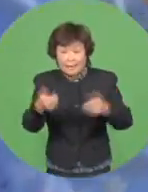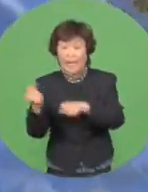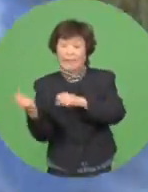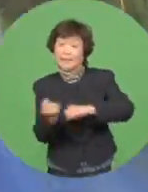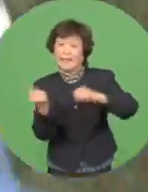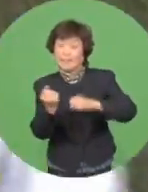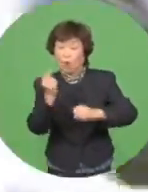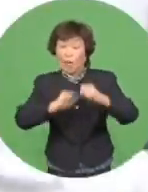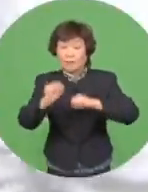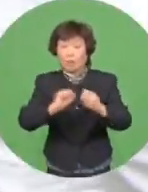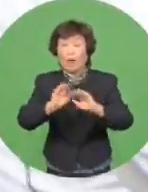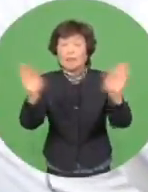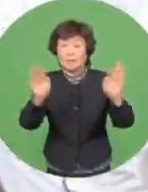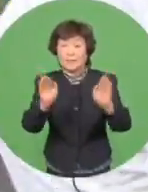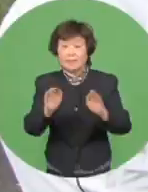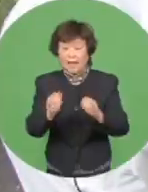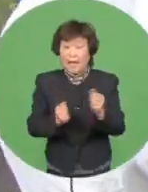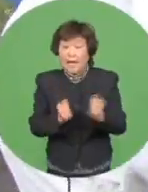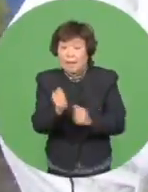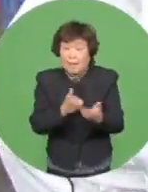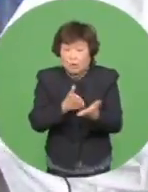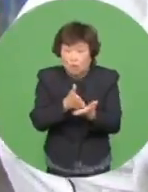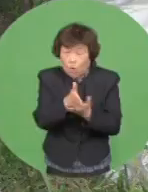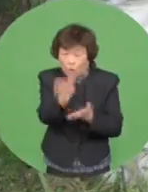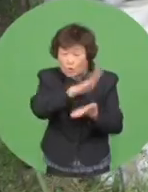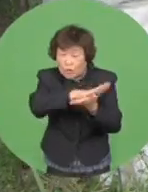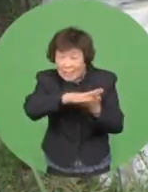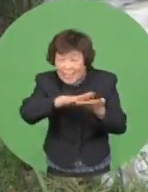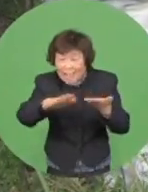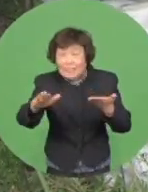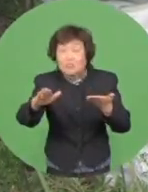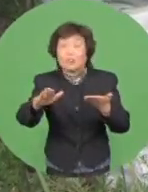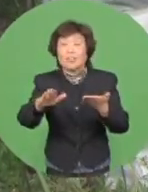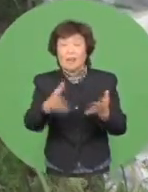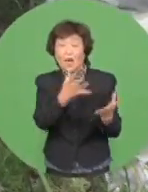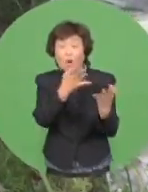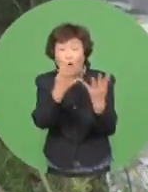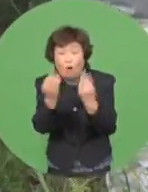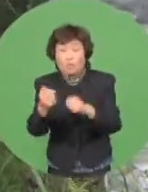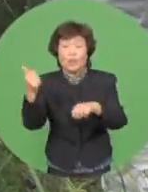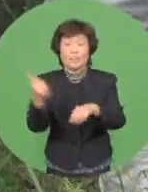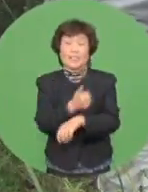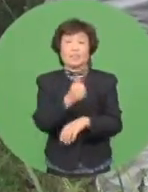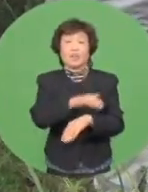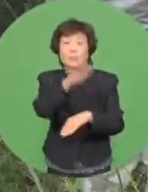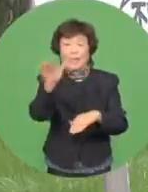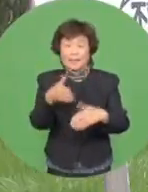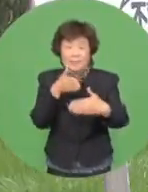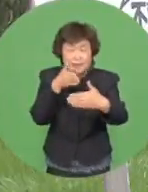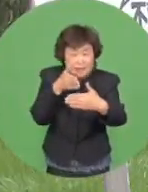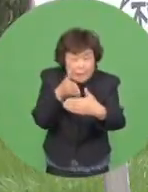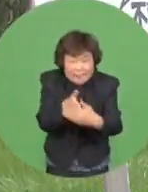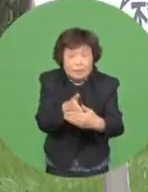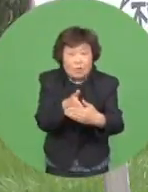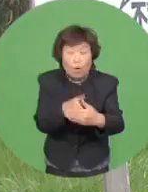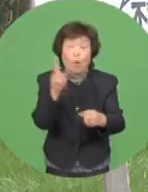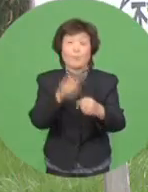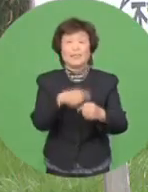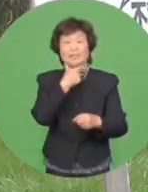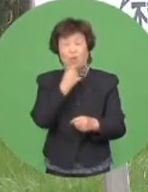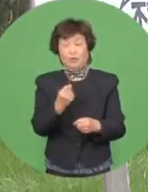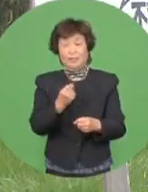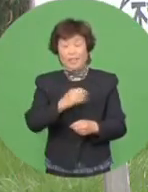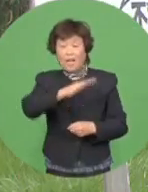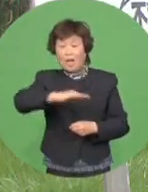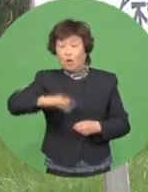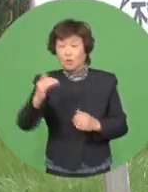。マラソンコースをきれいにすることで一人でも多くのランナーに完走を目指してもらいたい、子ども